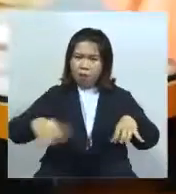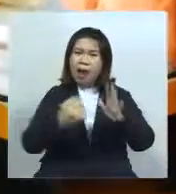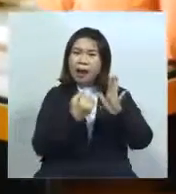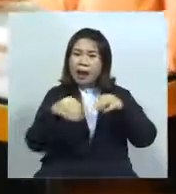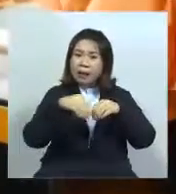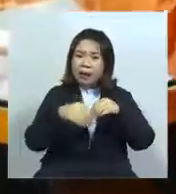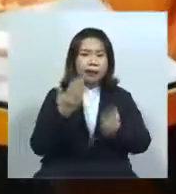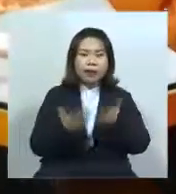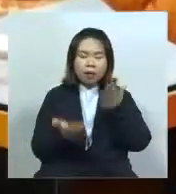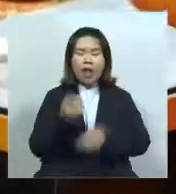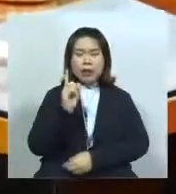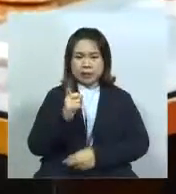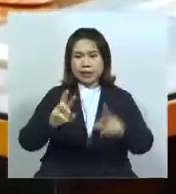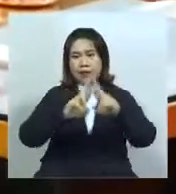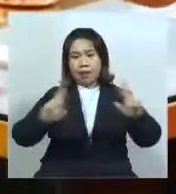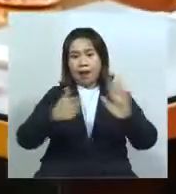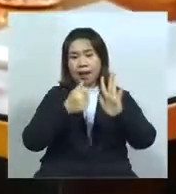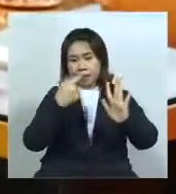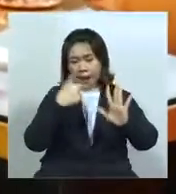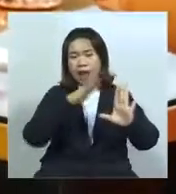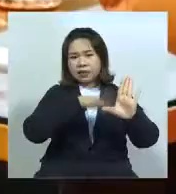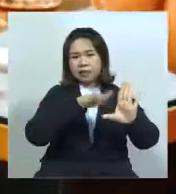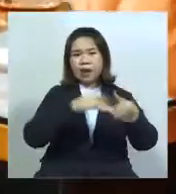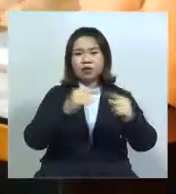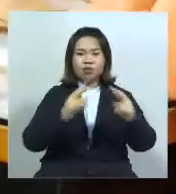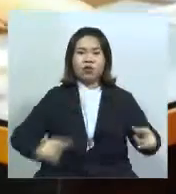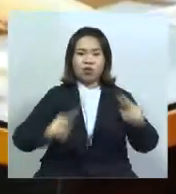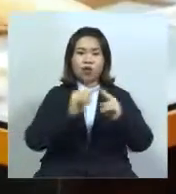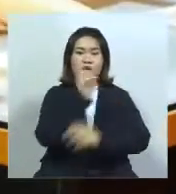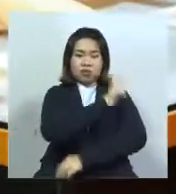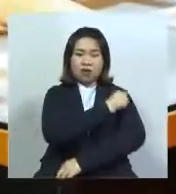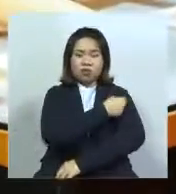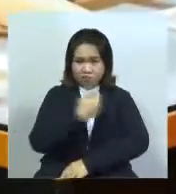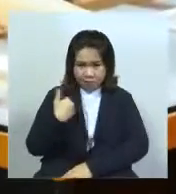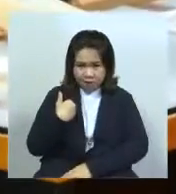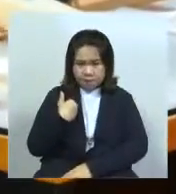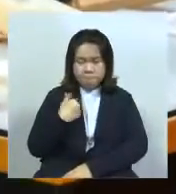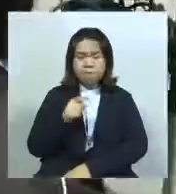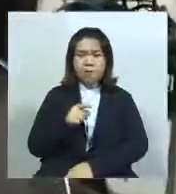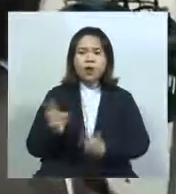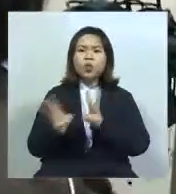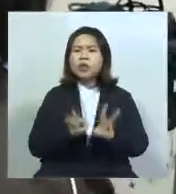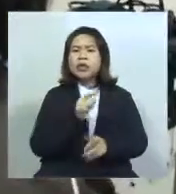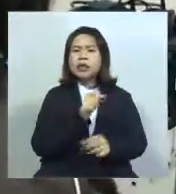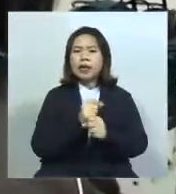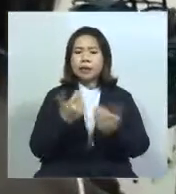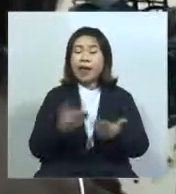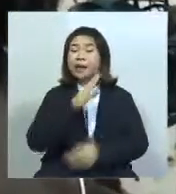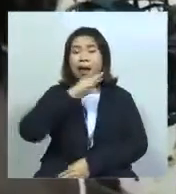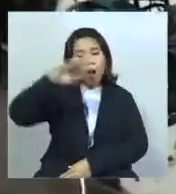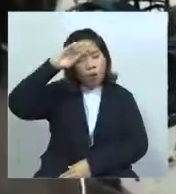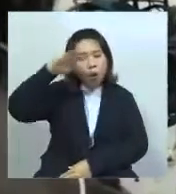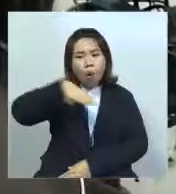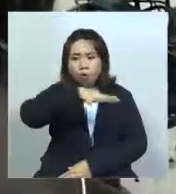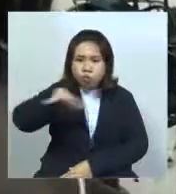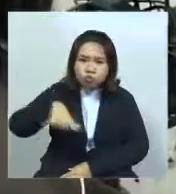วกซึ่งปัจจุบันมีร้านขายยาที่ขึ้นทะเบียนกับกระทรวงสาธารณสุขอยู่แล้วโดยวิธีนี้จะให้ผู้ป่วยที่เป็นโรคทั่วไป